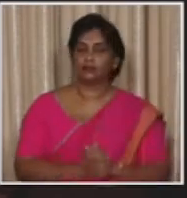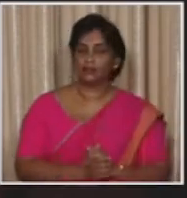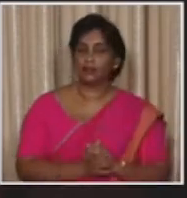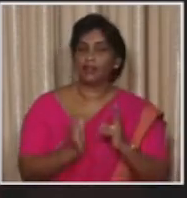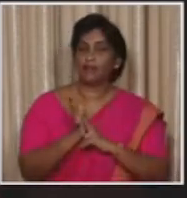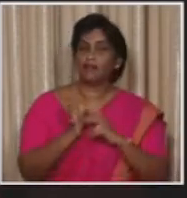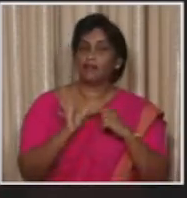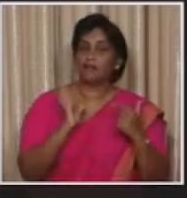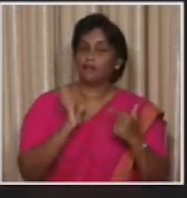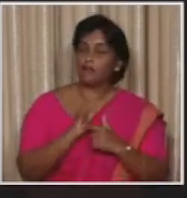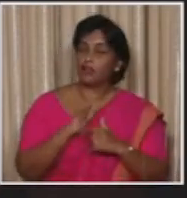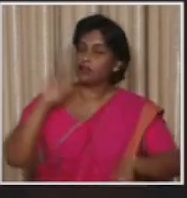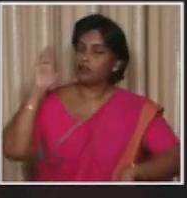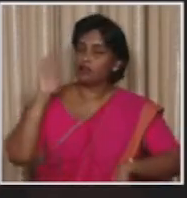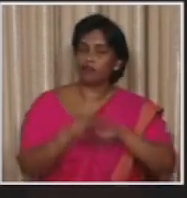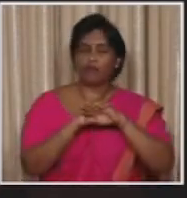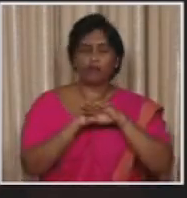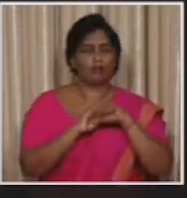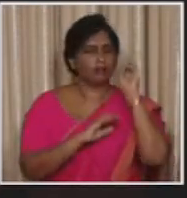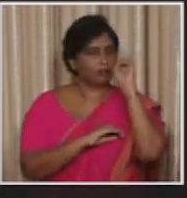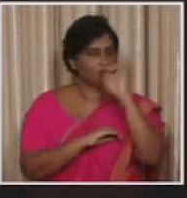වැට් එක උපරිමයෙන්ම ගහලා